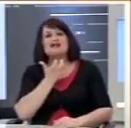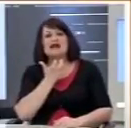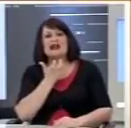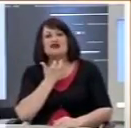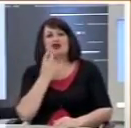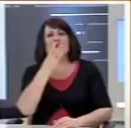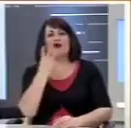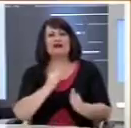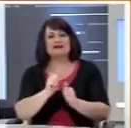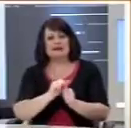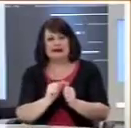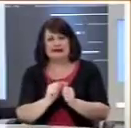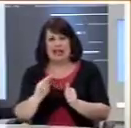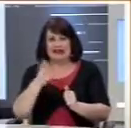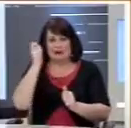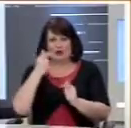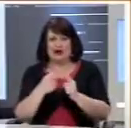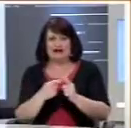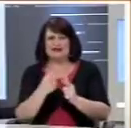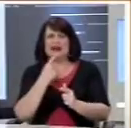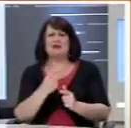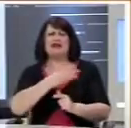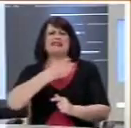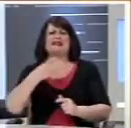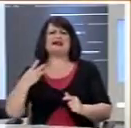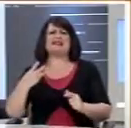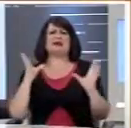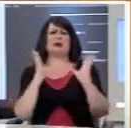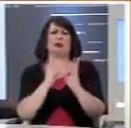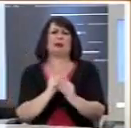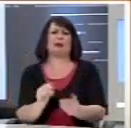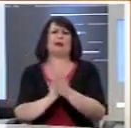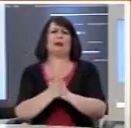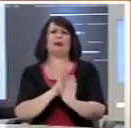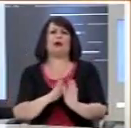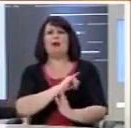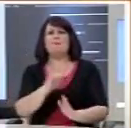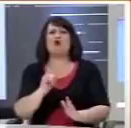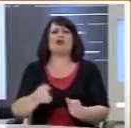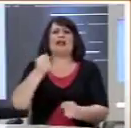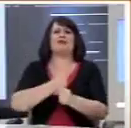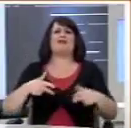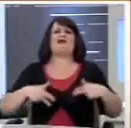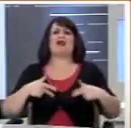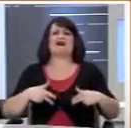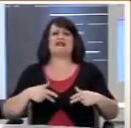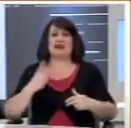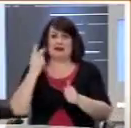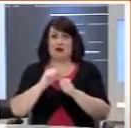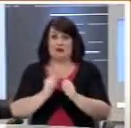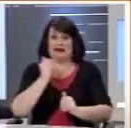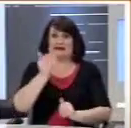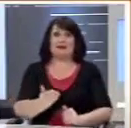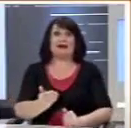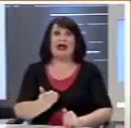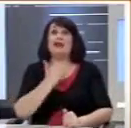βγήκαμε αξιωματική αντιπολίτευση, ότι είναι μια φούσκα ο ΣΥΡΙΖΑ και θα ξεφουσκώσει και ποτέ δεν θα γίνει κυβέρνηση. 2 μήνες μετά. Γιατί δεν μπορούσε